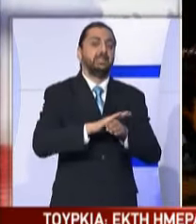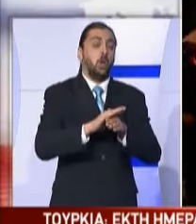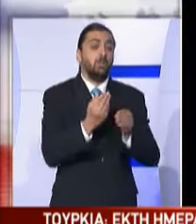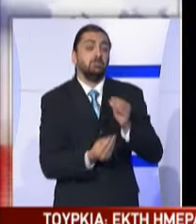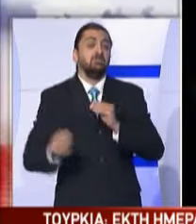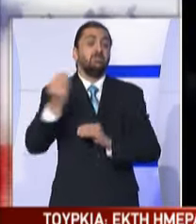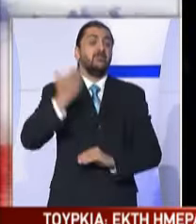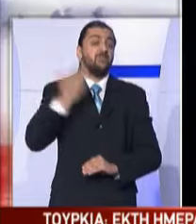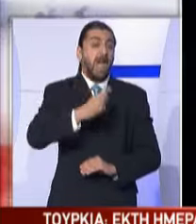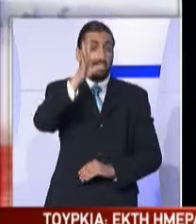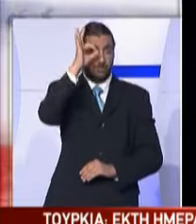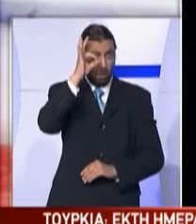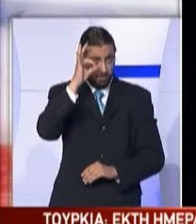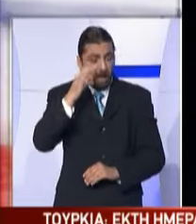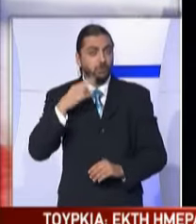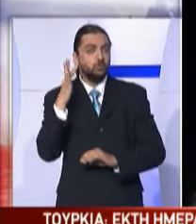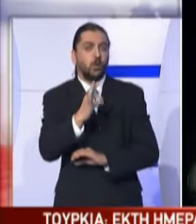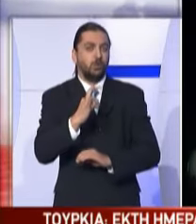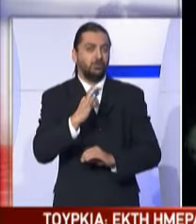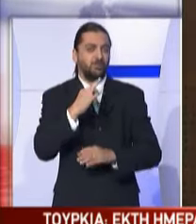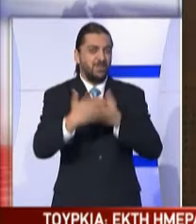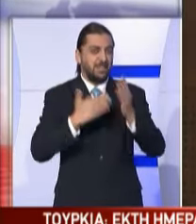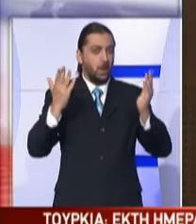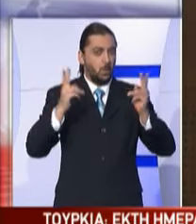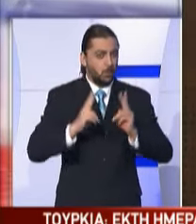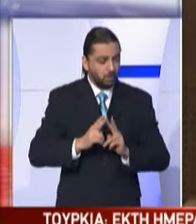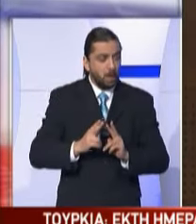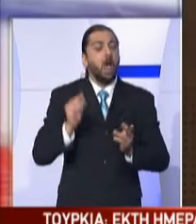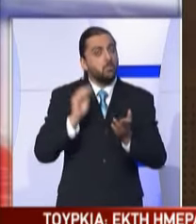βία από την αστυνομία σε μια προσπάθεια να εκτονώσει την ένταση.